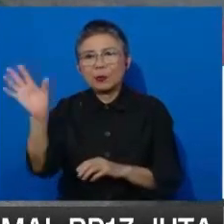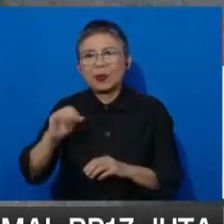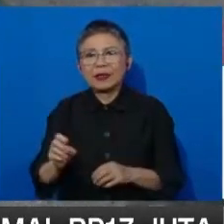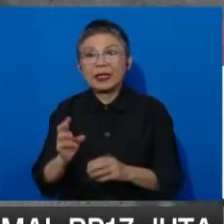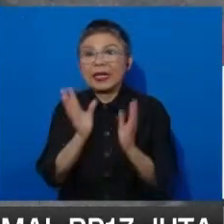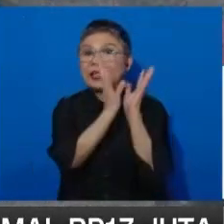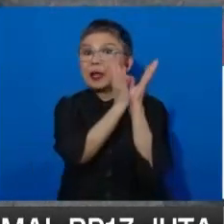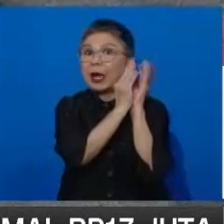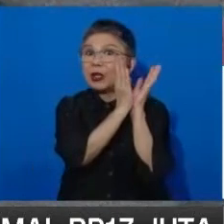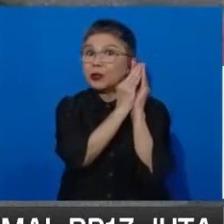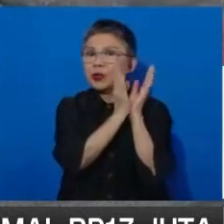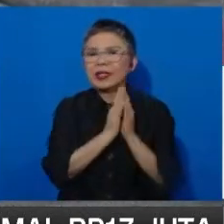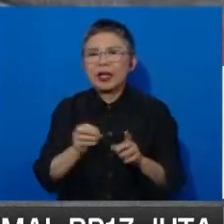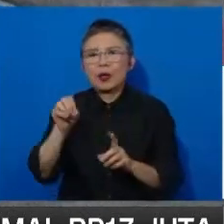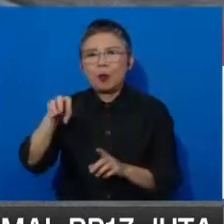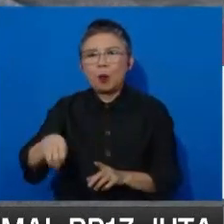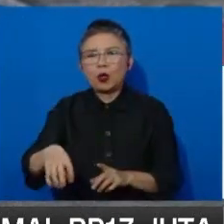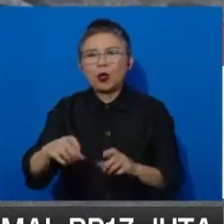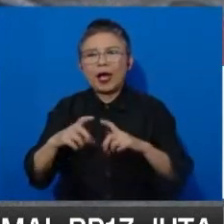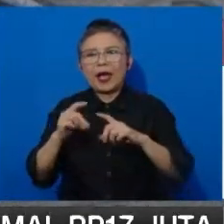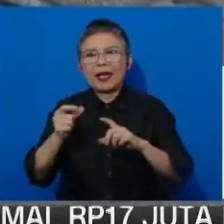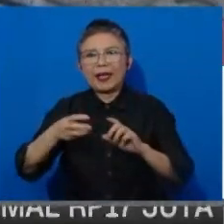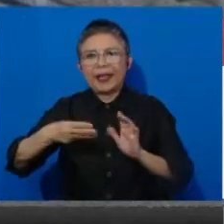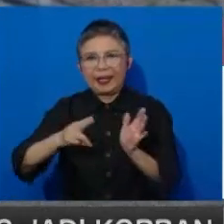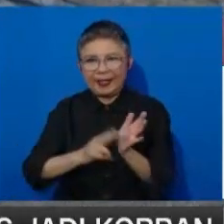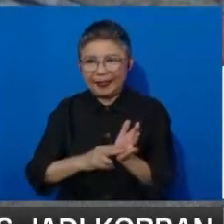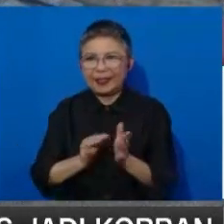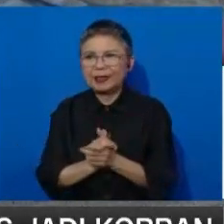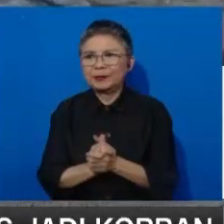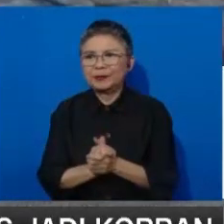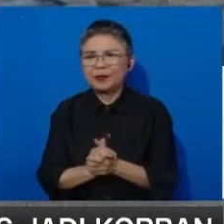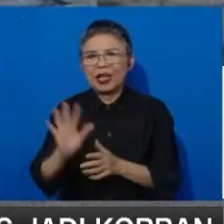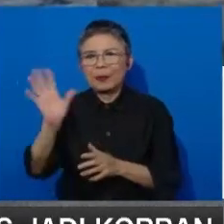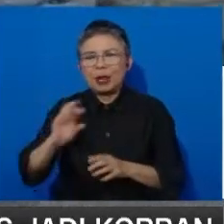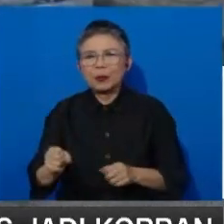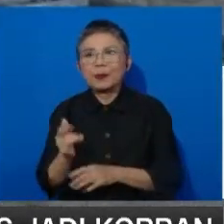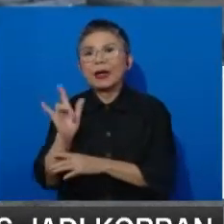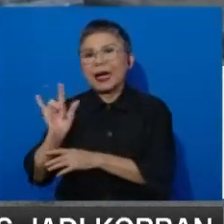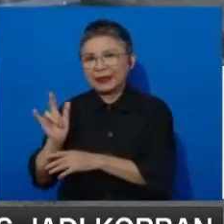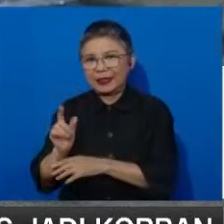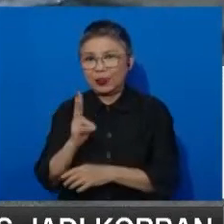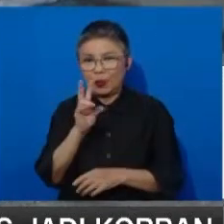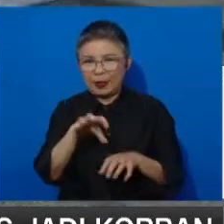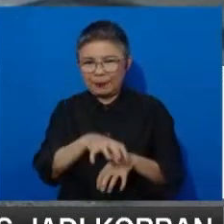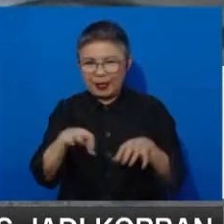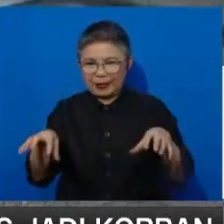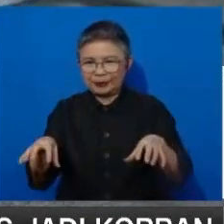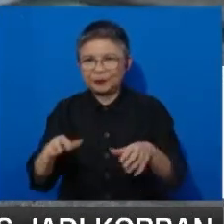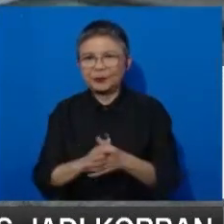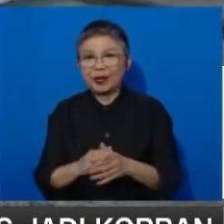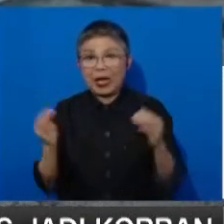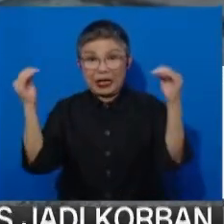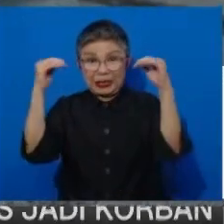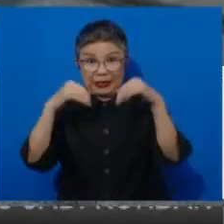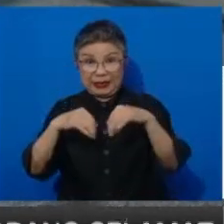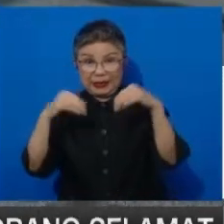sumur East Pondok Aren di wilayah kerja PEP Tambun Field, Kabupaten Bekasi. VP Exploration Pertamina